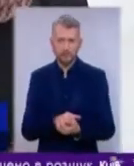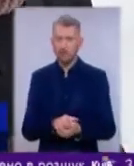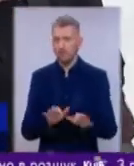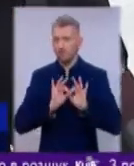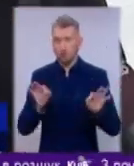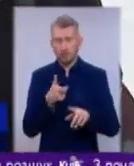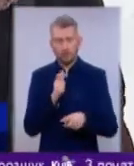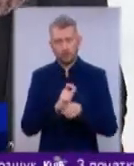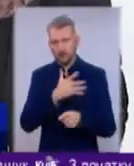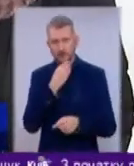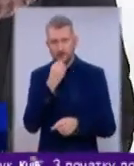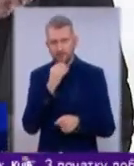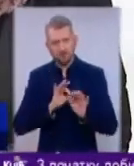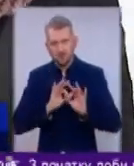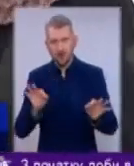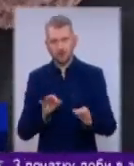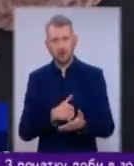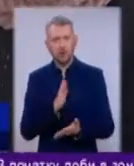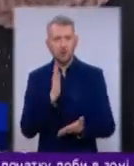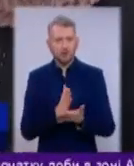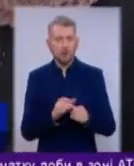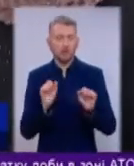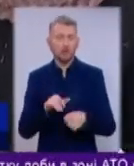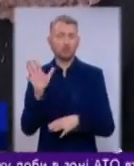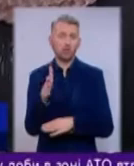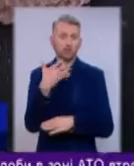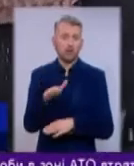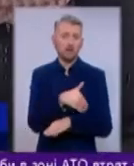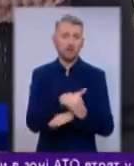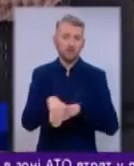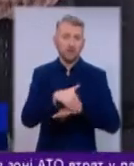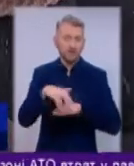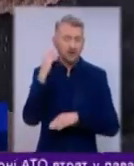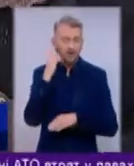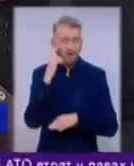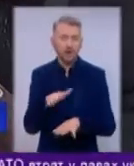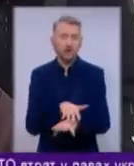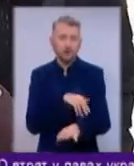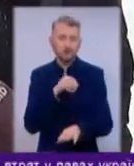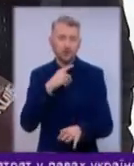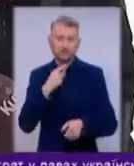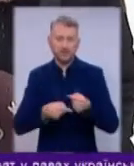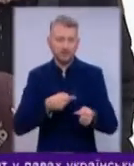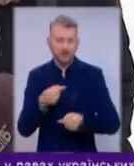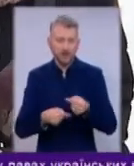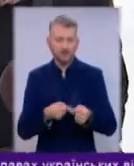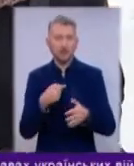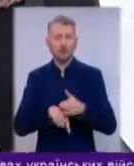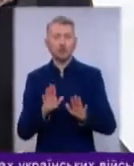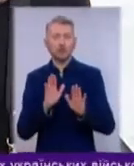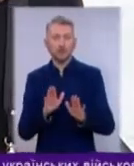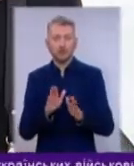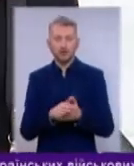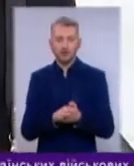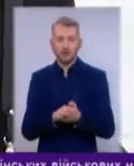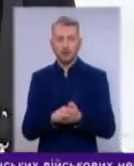прекрасно. Дуже просто красиво. Є нагода прогулятися вулицями Києва довше, ніж зазвичай. Відмовитись тільки від